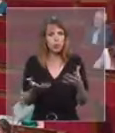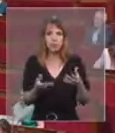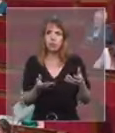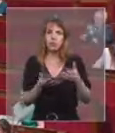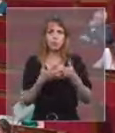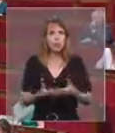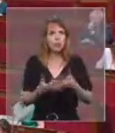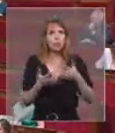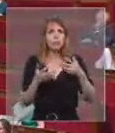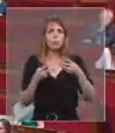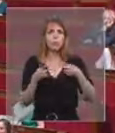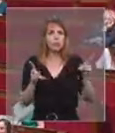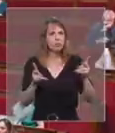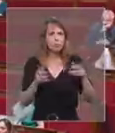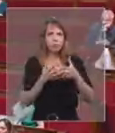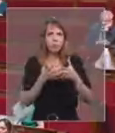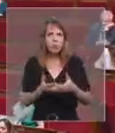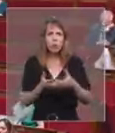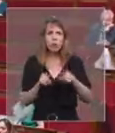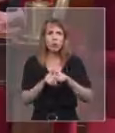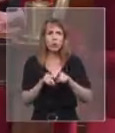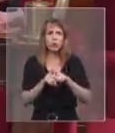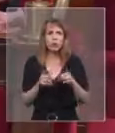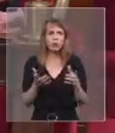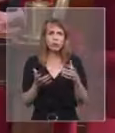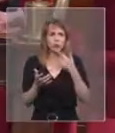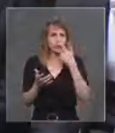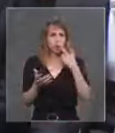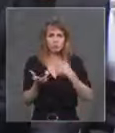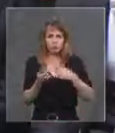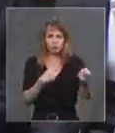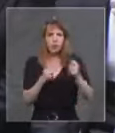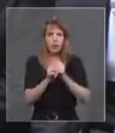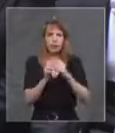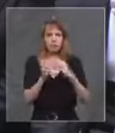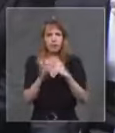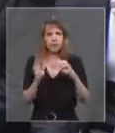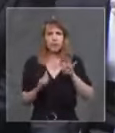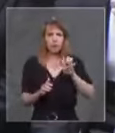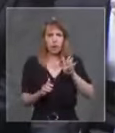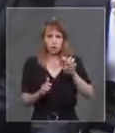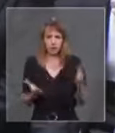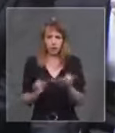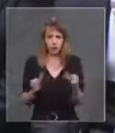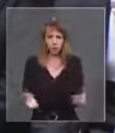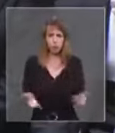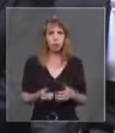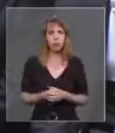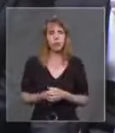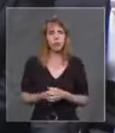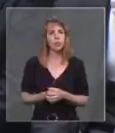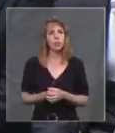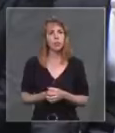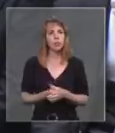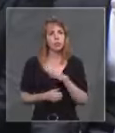publiques, réduirait les recettes et méconnaît donc frontalement l'article 40 de notre Constitution. Madame la Présidente